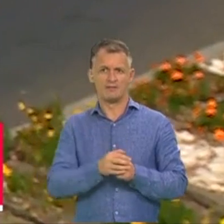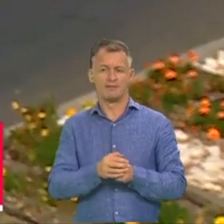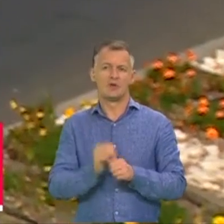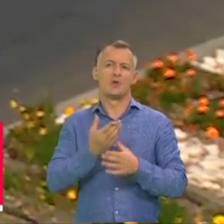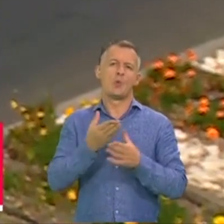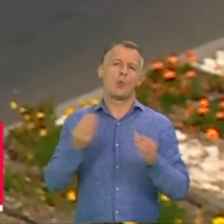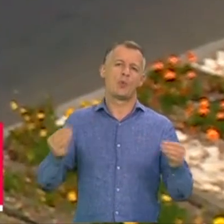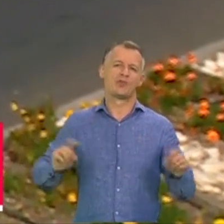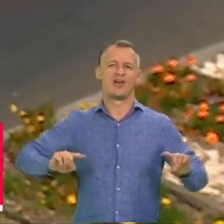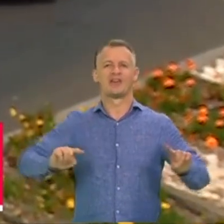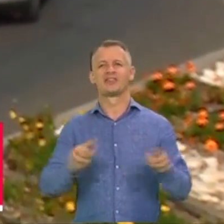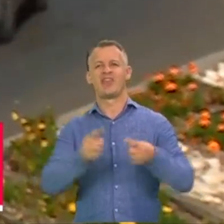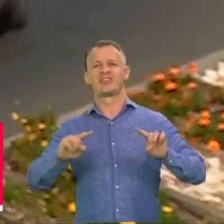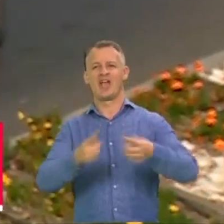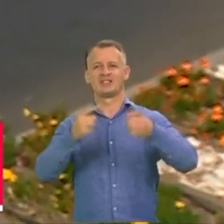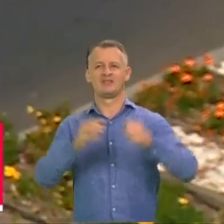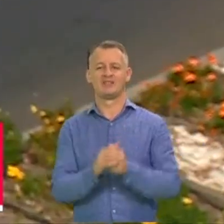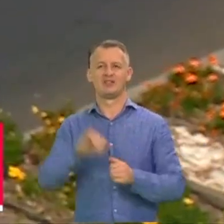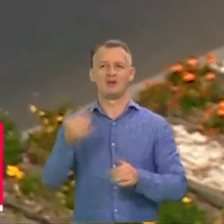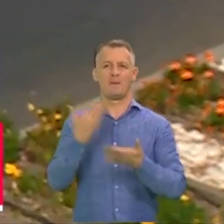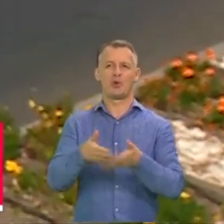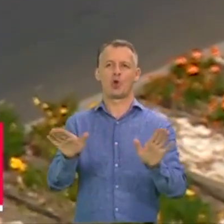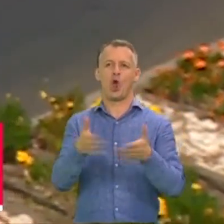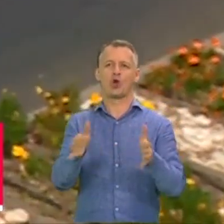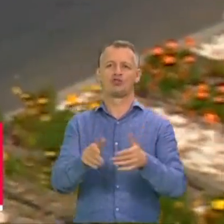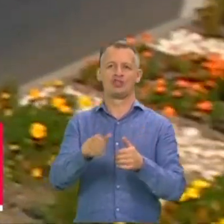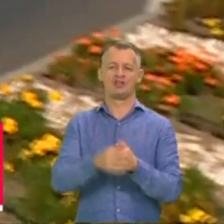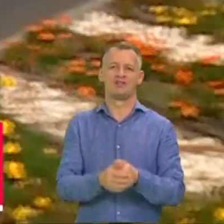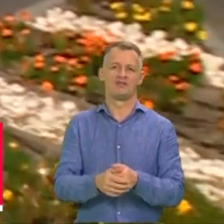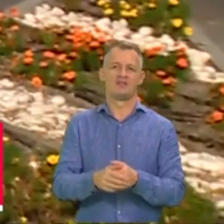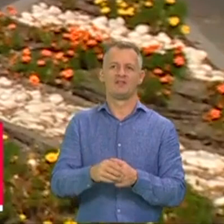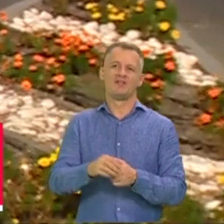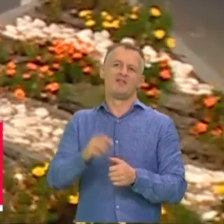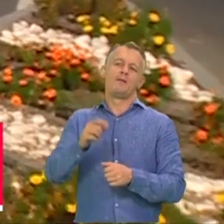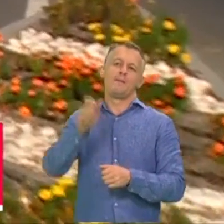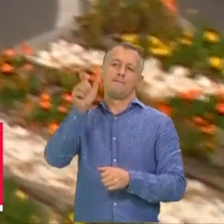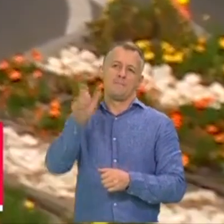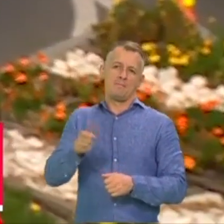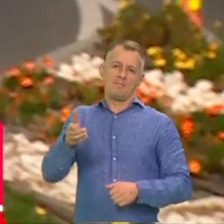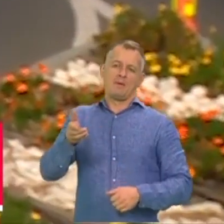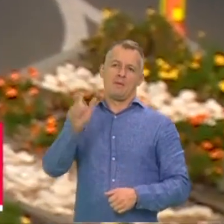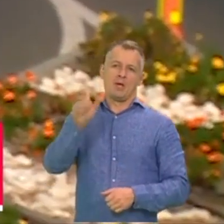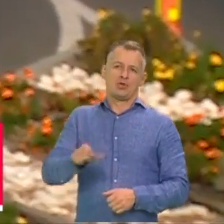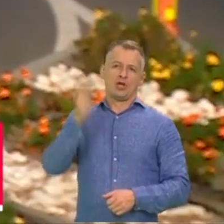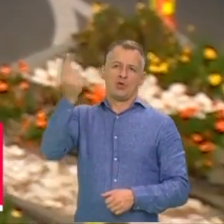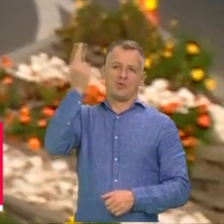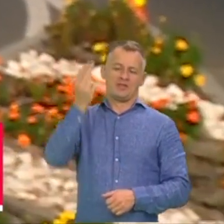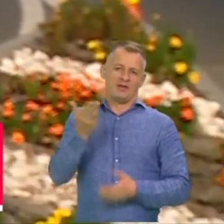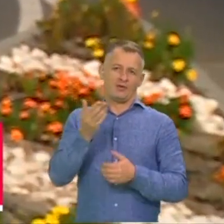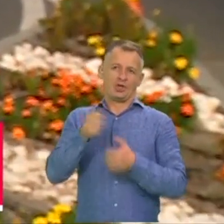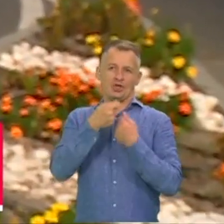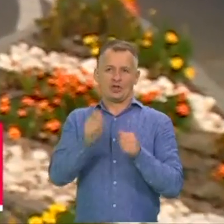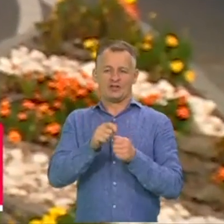sunt peste tot. Și pentru oricine. Om al Domnului sau nu, toți picăm